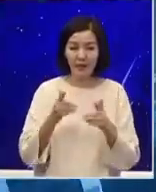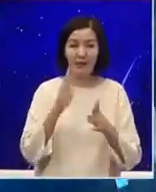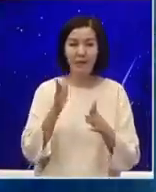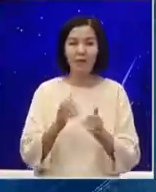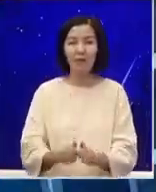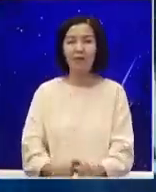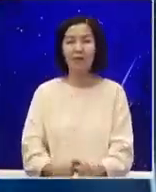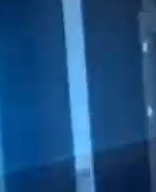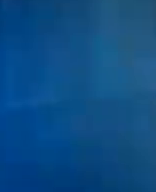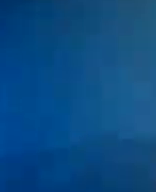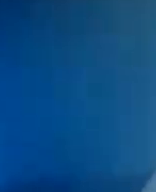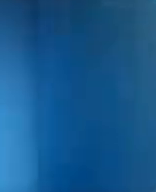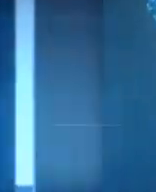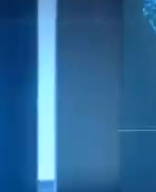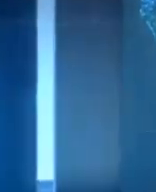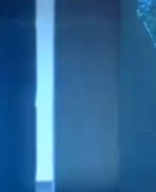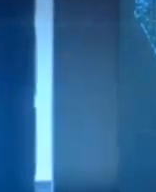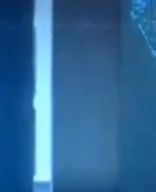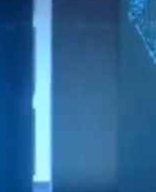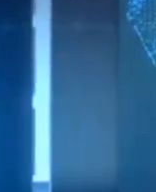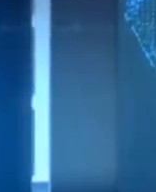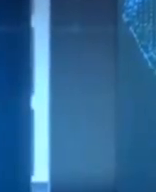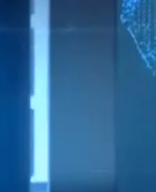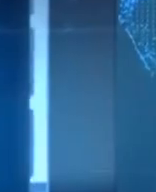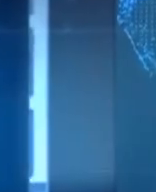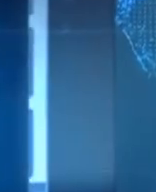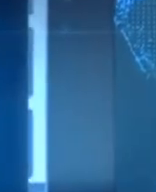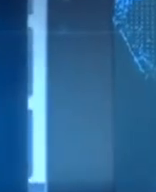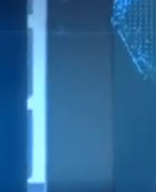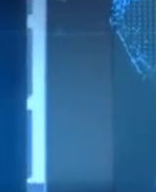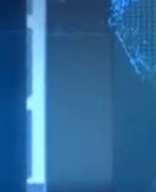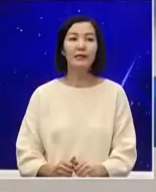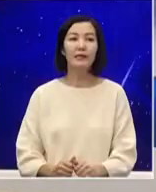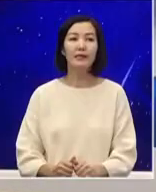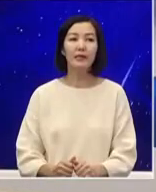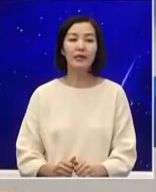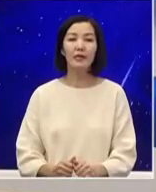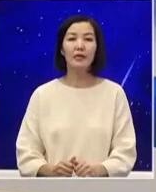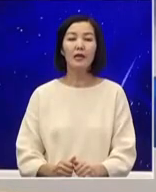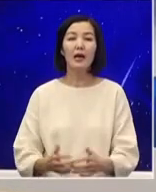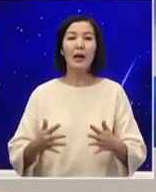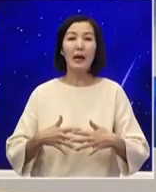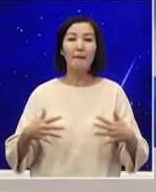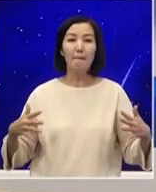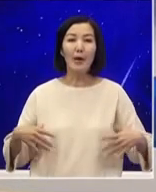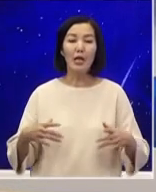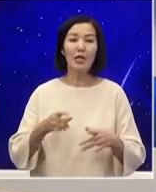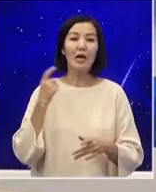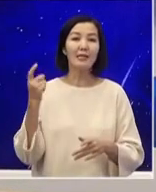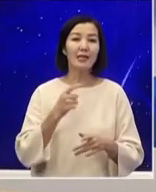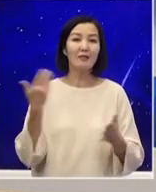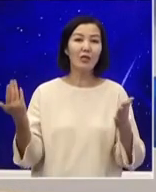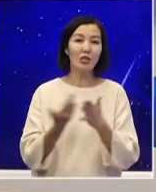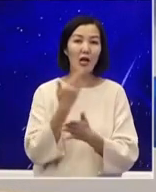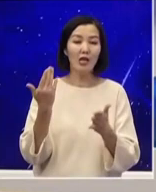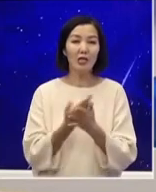Гүлжанат Мақұлжанова, Абзал Нүсіпов, Жетісу телеарнасы. Мал шаруашылығындағы жаңа шылдық,